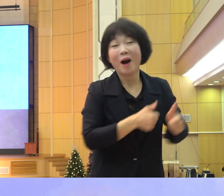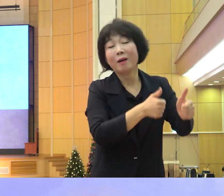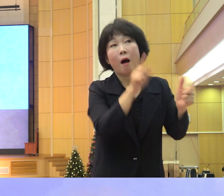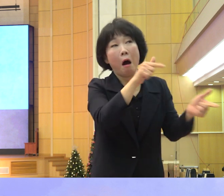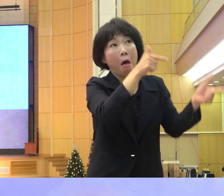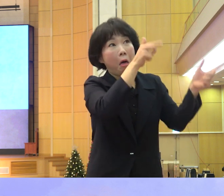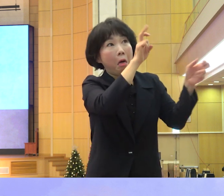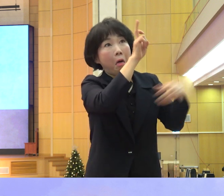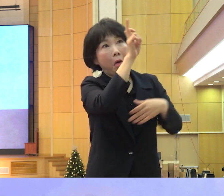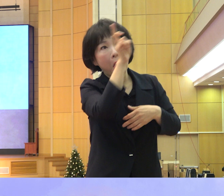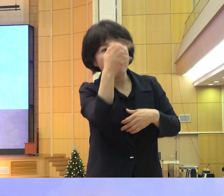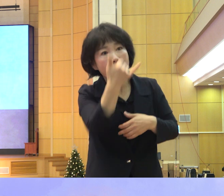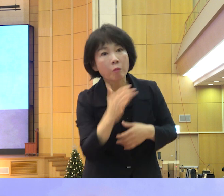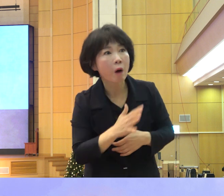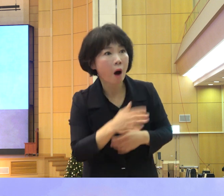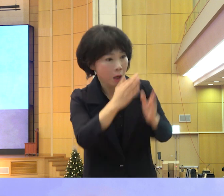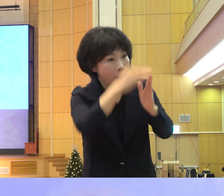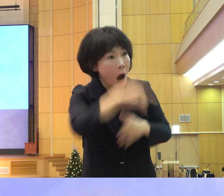없어.